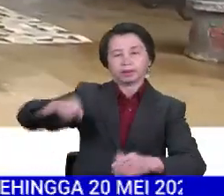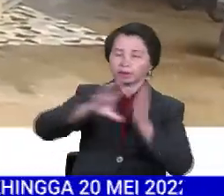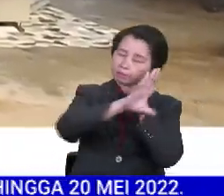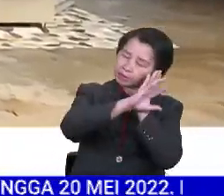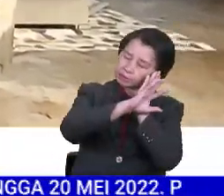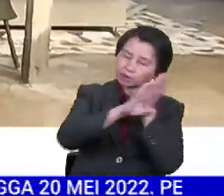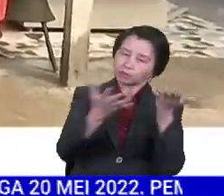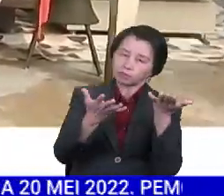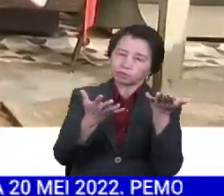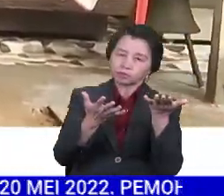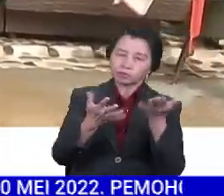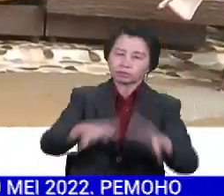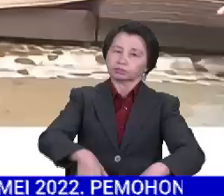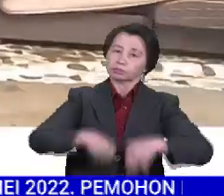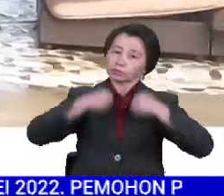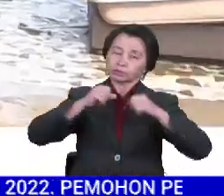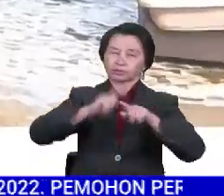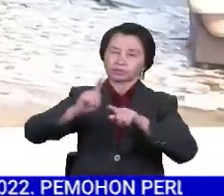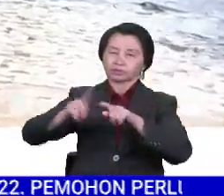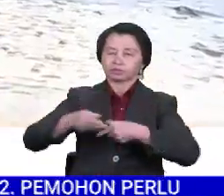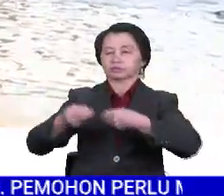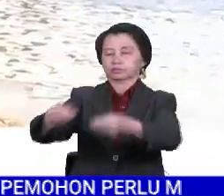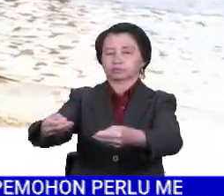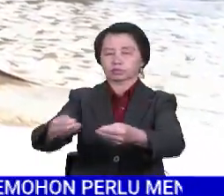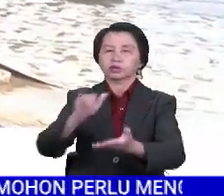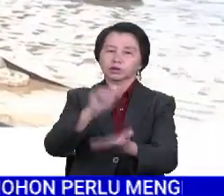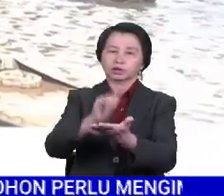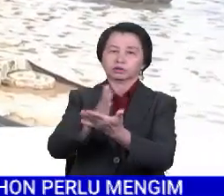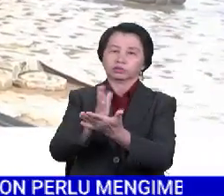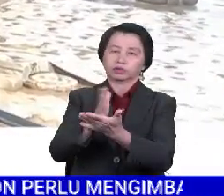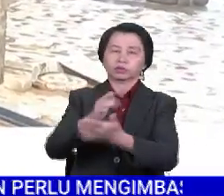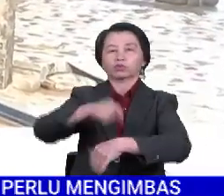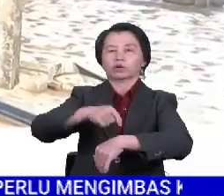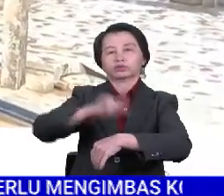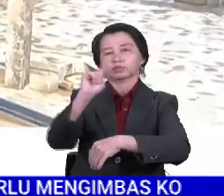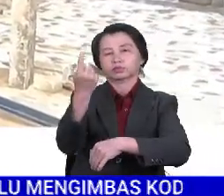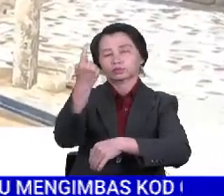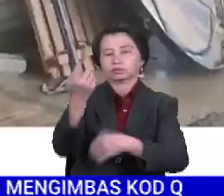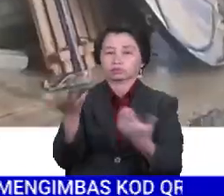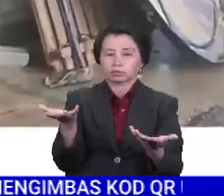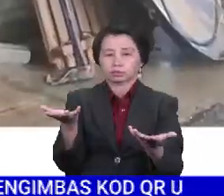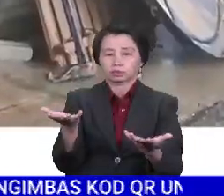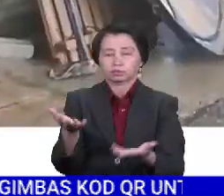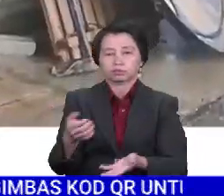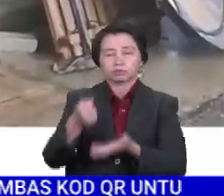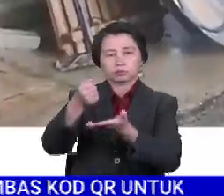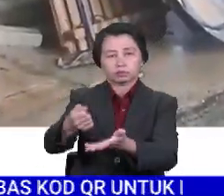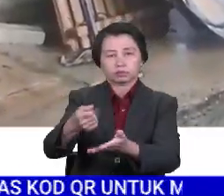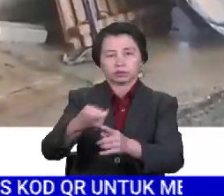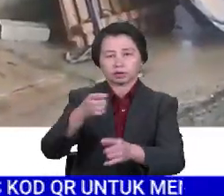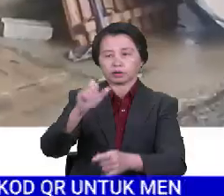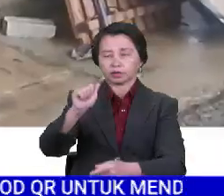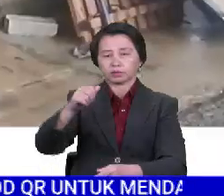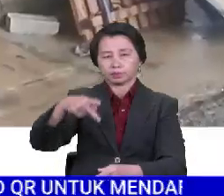lah. Toto pun ada. Itu buat sementara waktu ni lah. Kit bantuan daripada